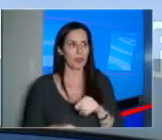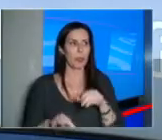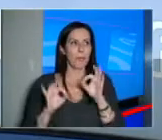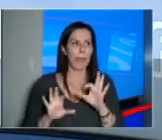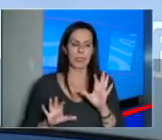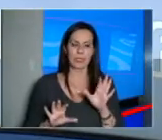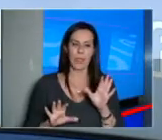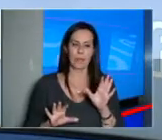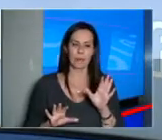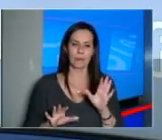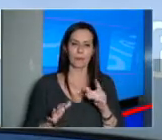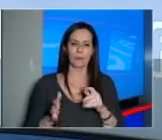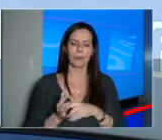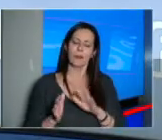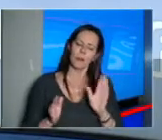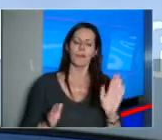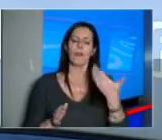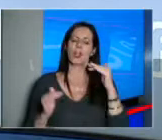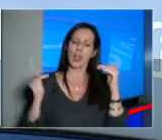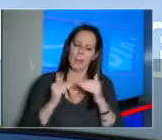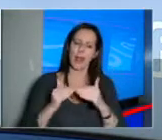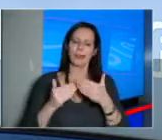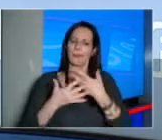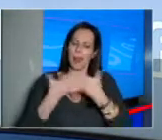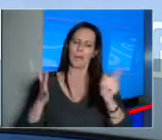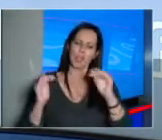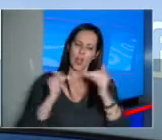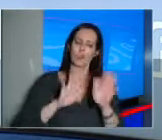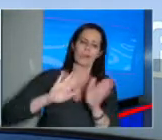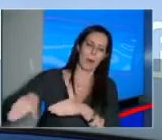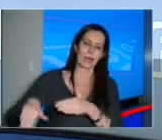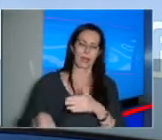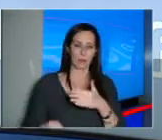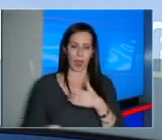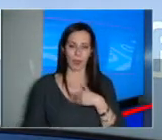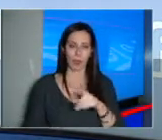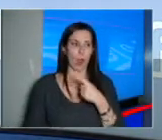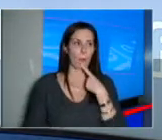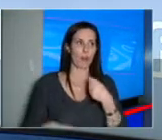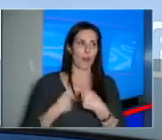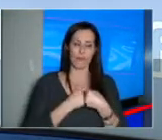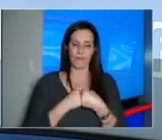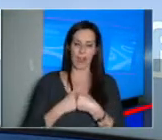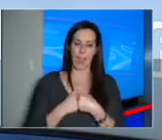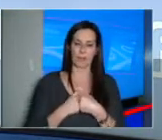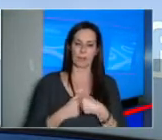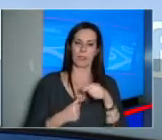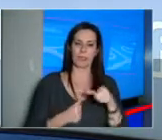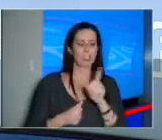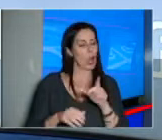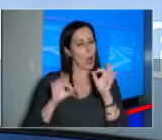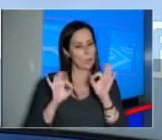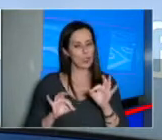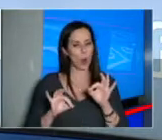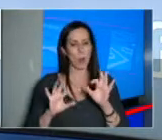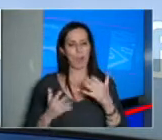בעצם היא... חותכת פינות, מה שמתאים לה היא פותחת, מה שלא מתאים לה היא לא פותחת, ואני מעריך שאם את מדברת על מאבקים אזרחיים, זה לא בדיוק